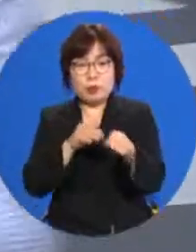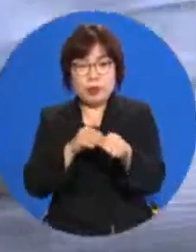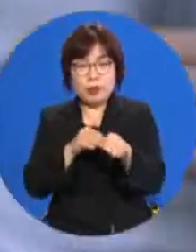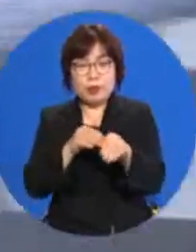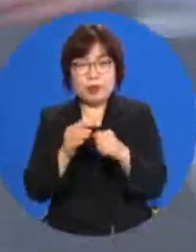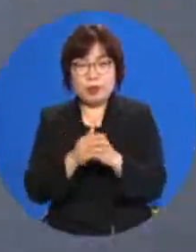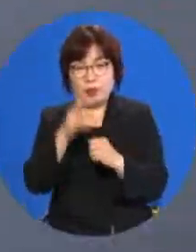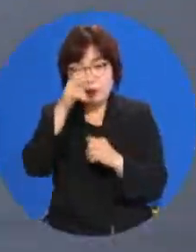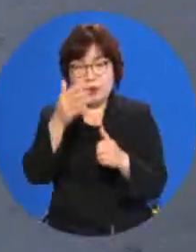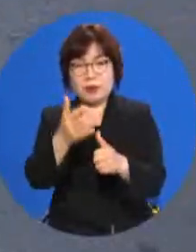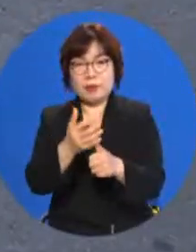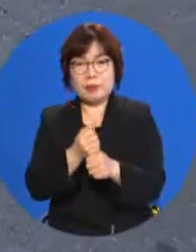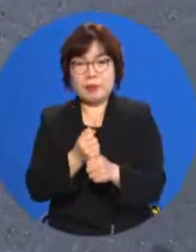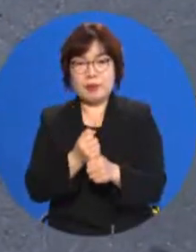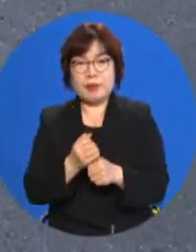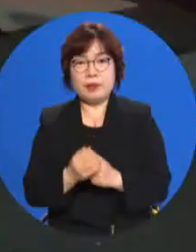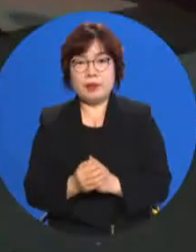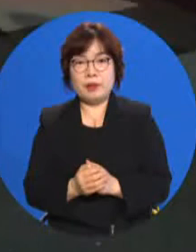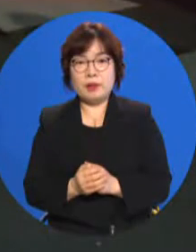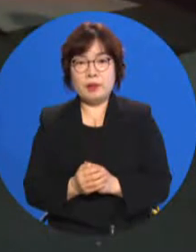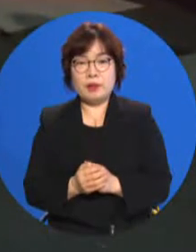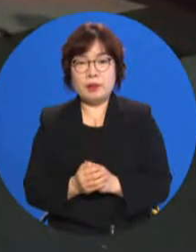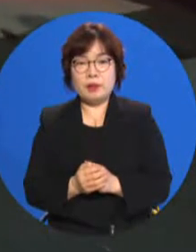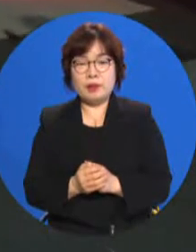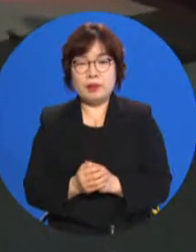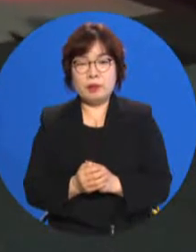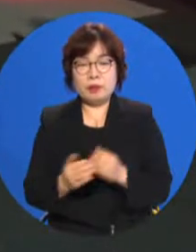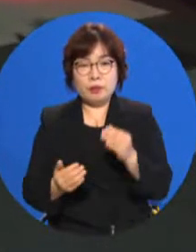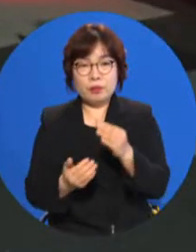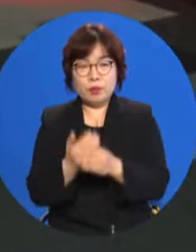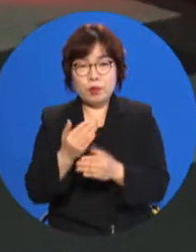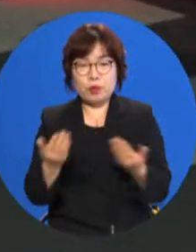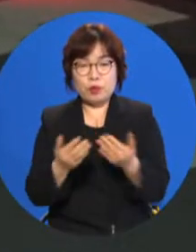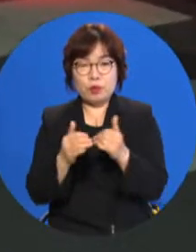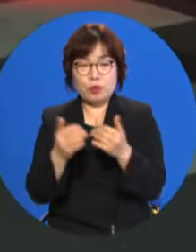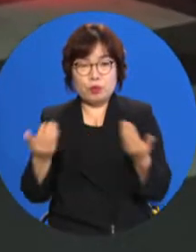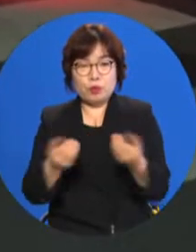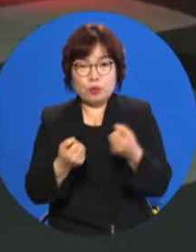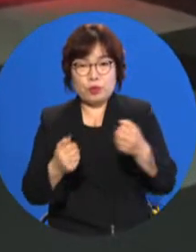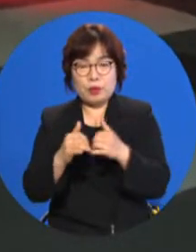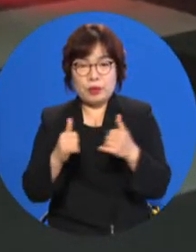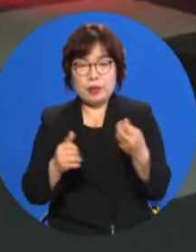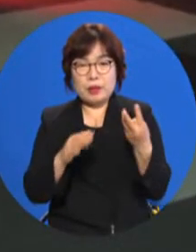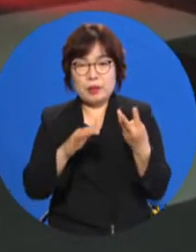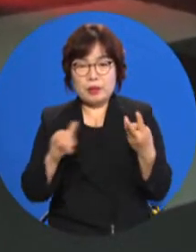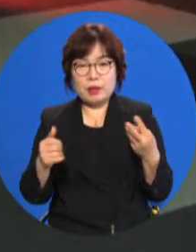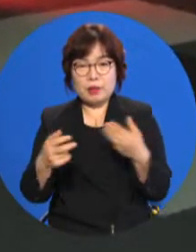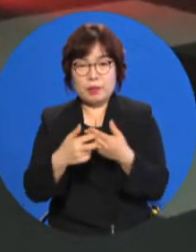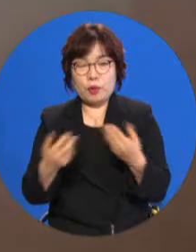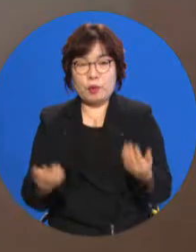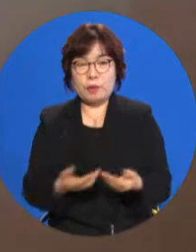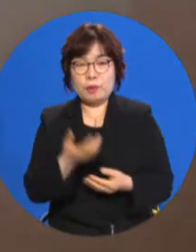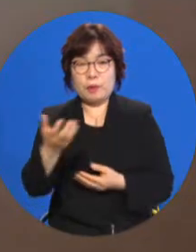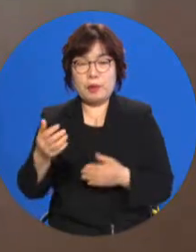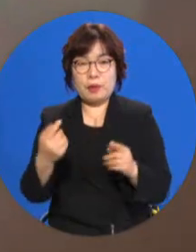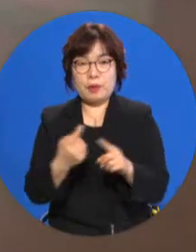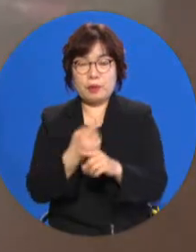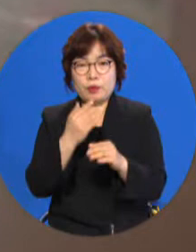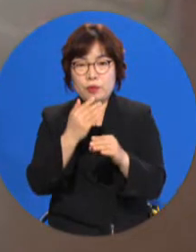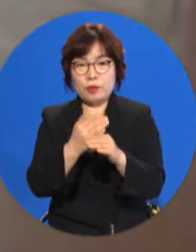들이받고 경찰에 붙잡혔습니다 이 사고로 차량 운전자 3명이 경상을 입어 병원으로 옮겨졌습니다